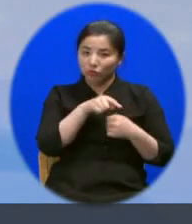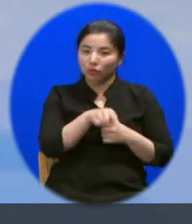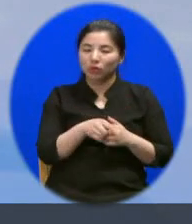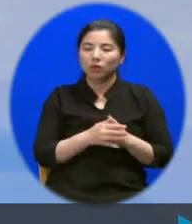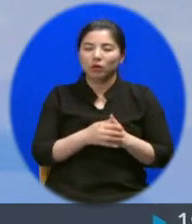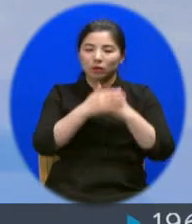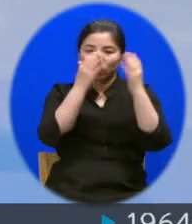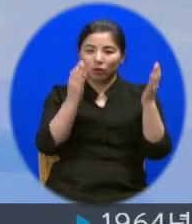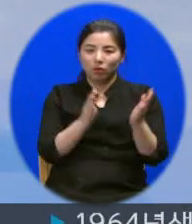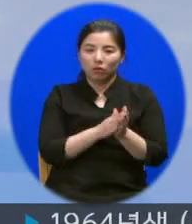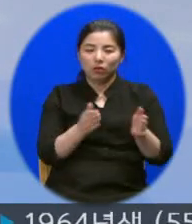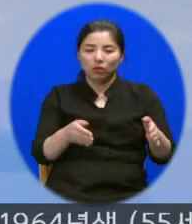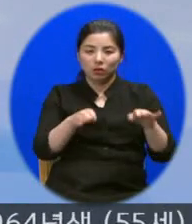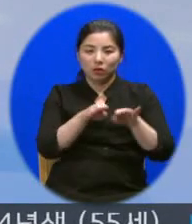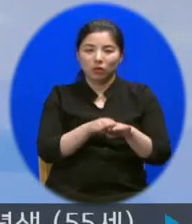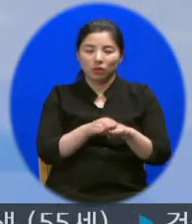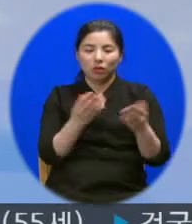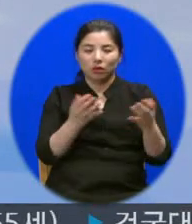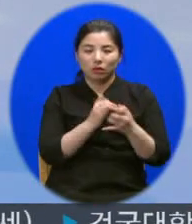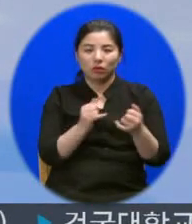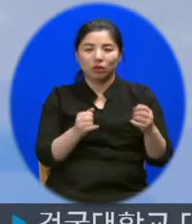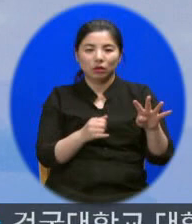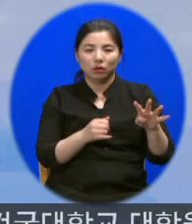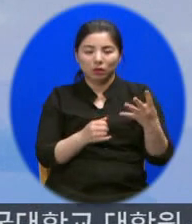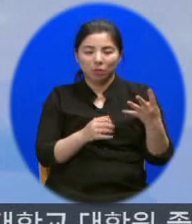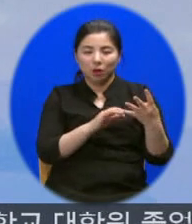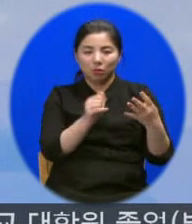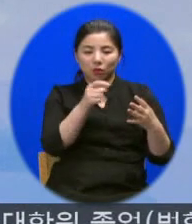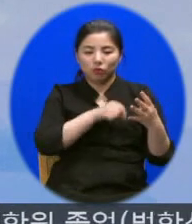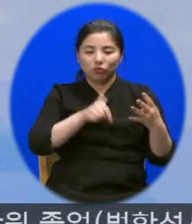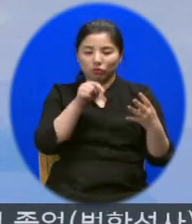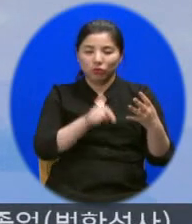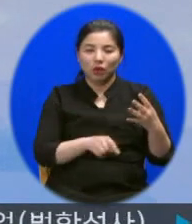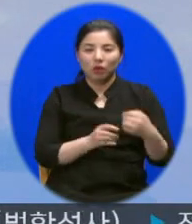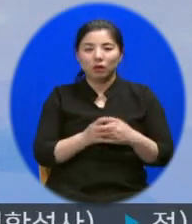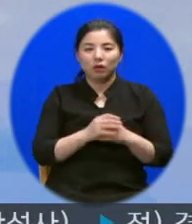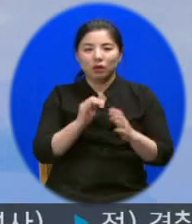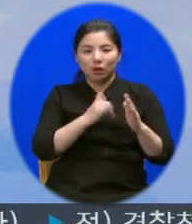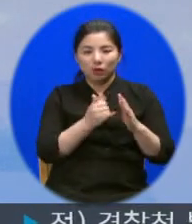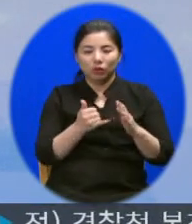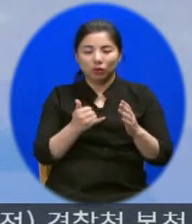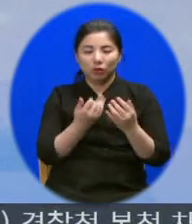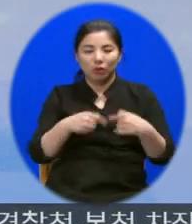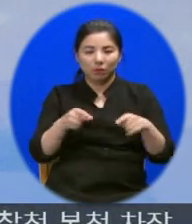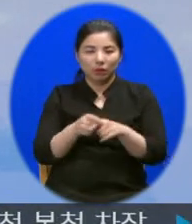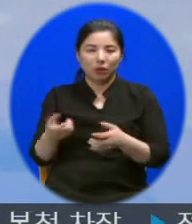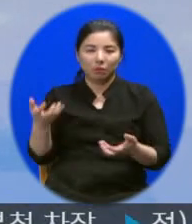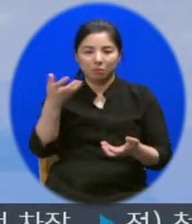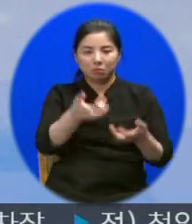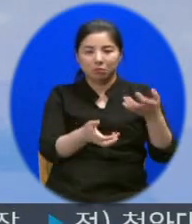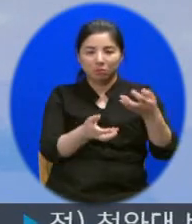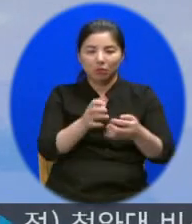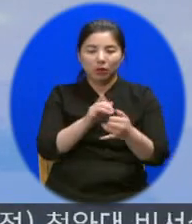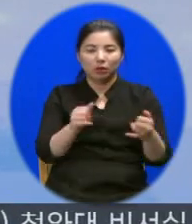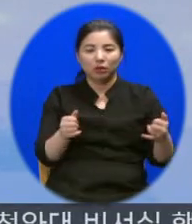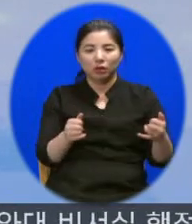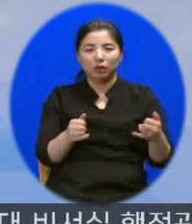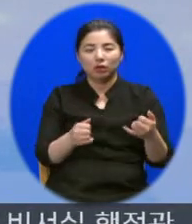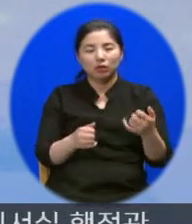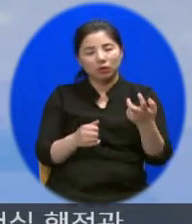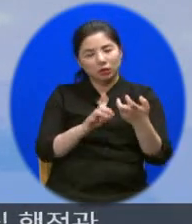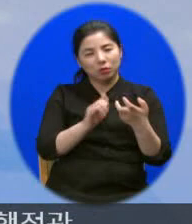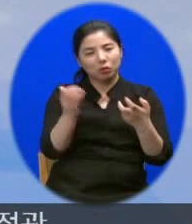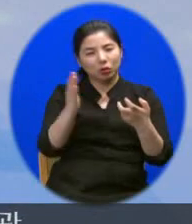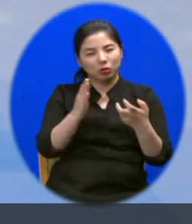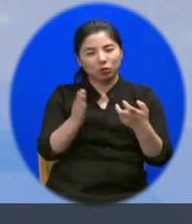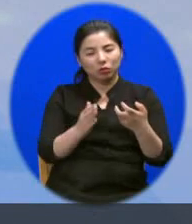전체 기간 강부자 3400 간 60 명 중에서 가족 동반이 주자가 670 여명의 불구하고